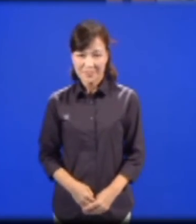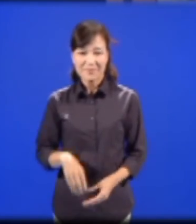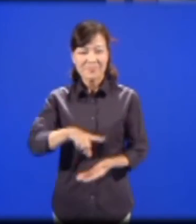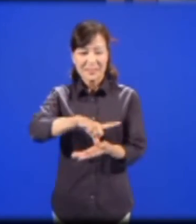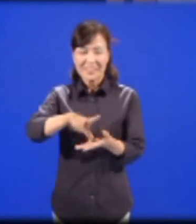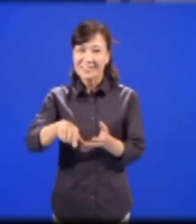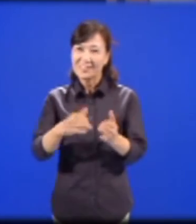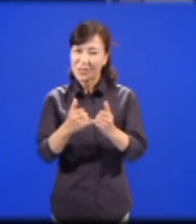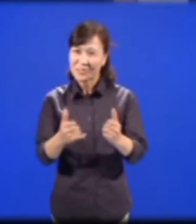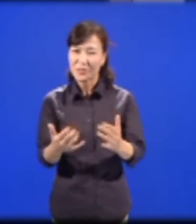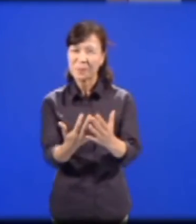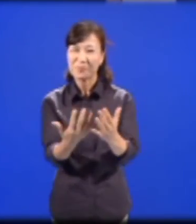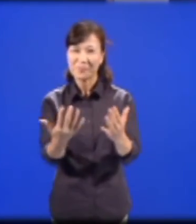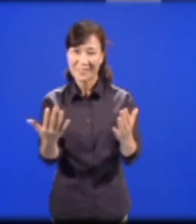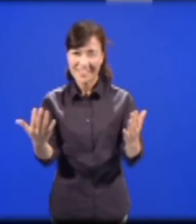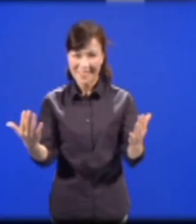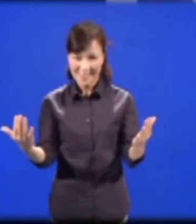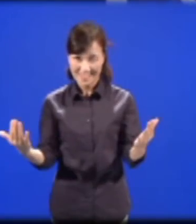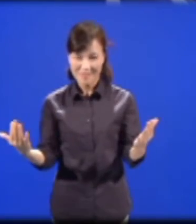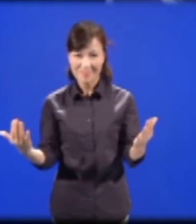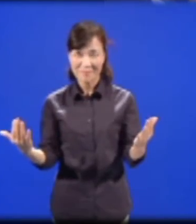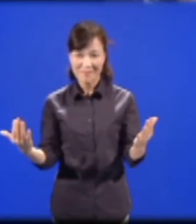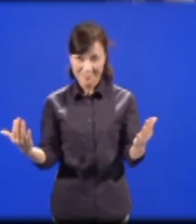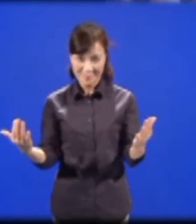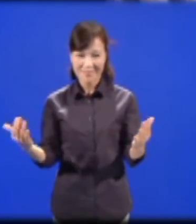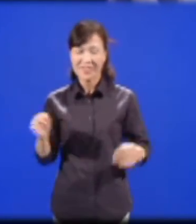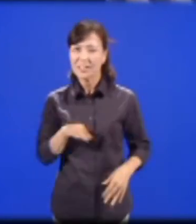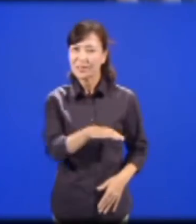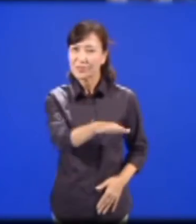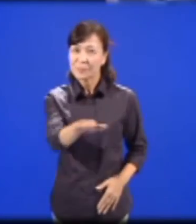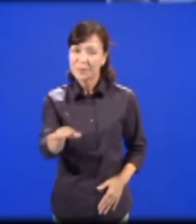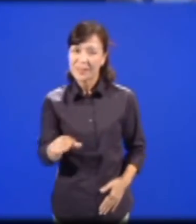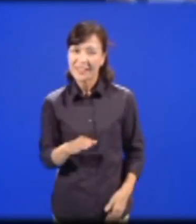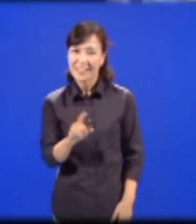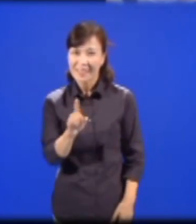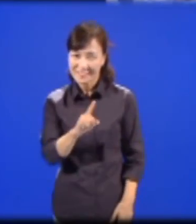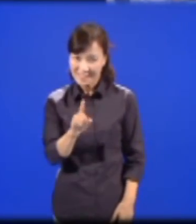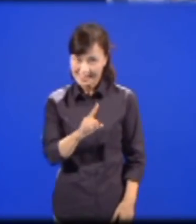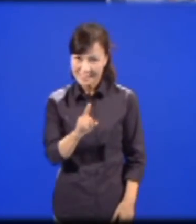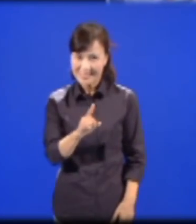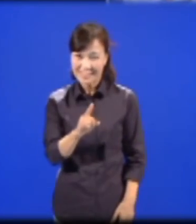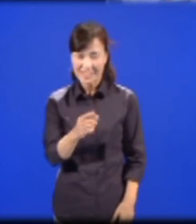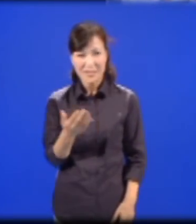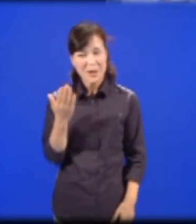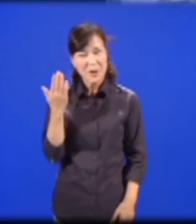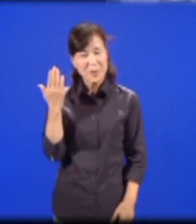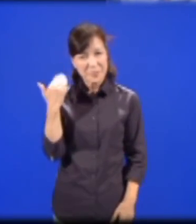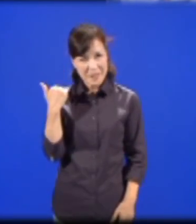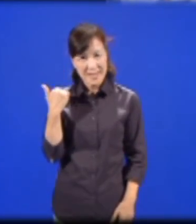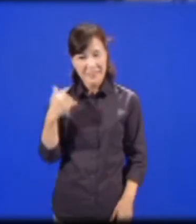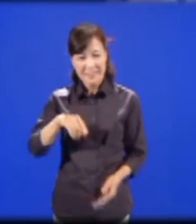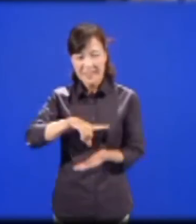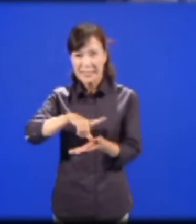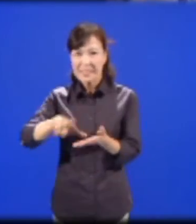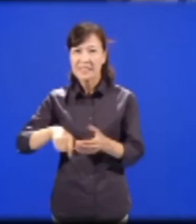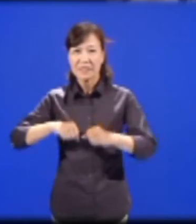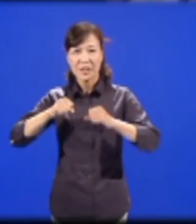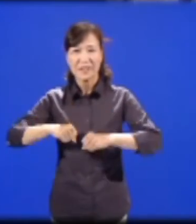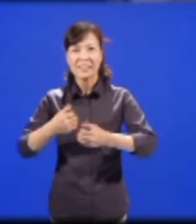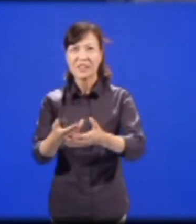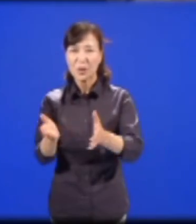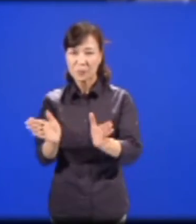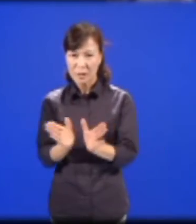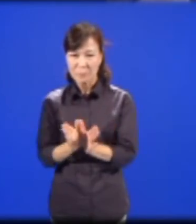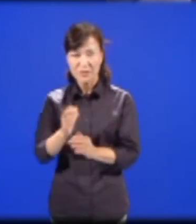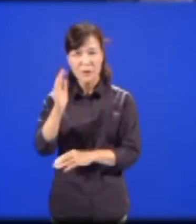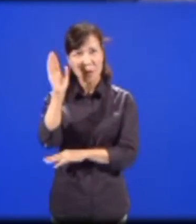地域の人たちがたくさんいますね。今回お伺いするのは市が支援している地域でお達